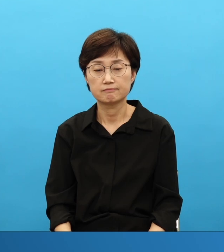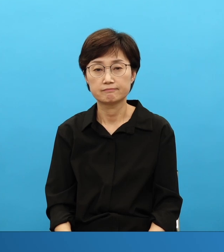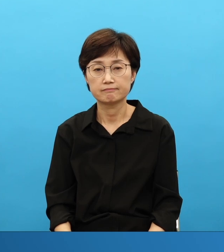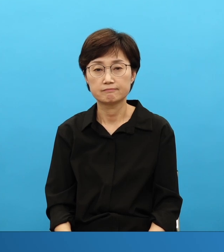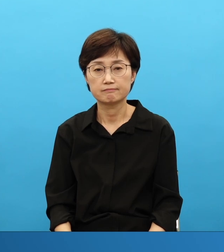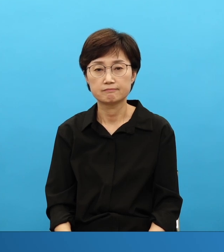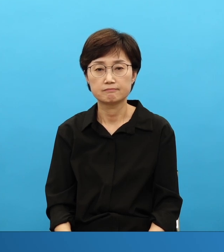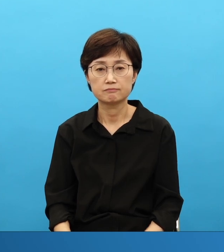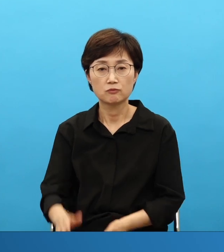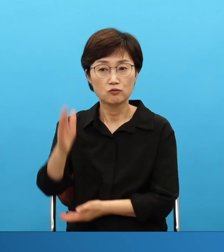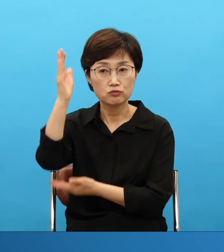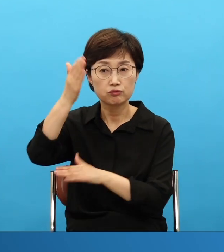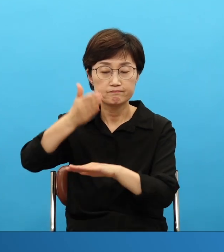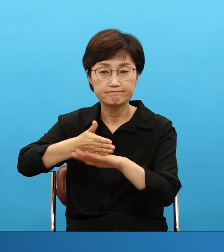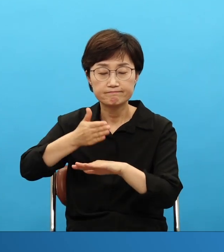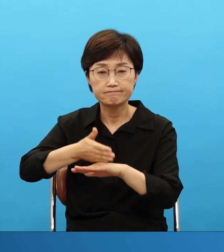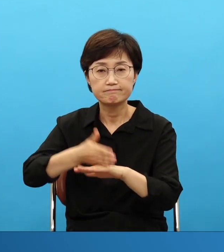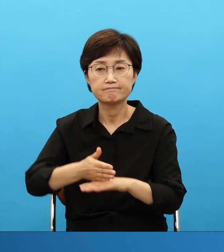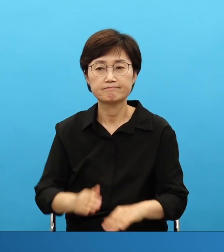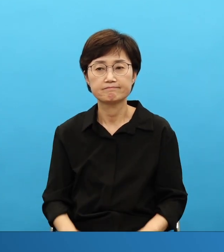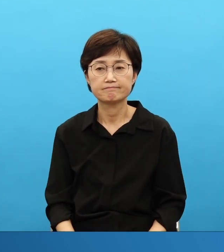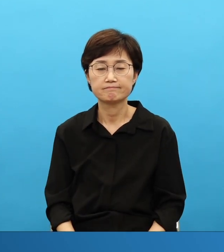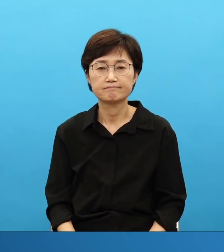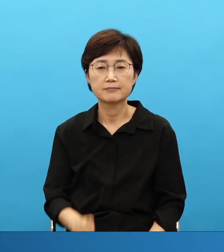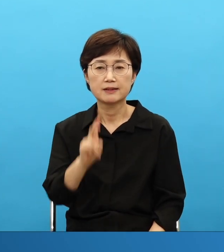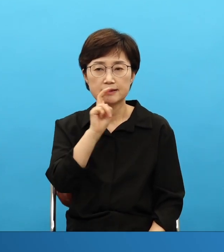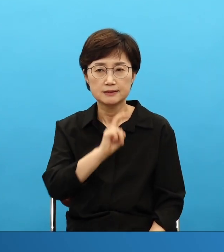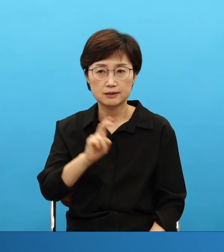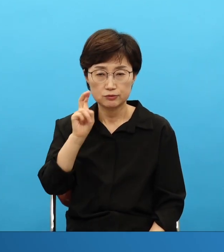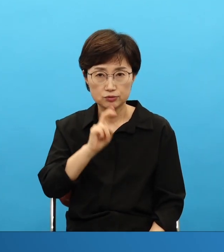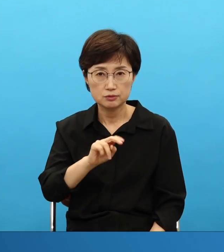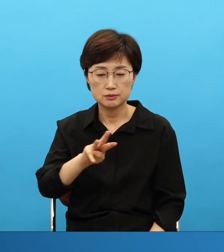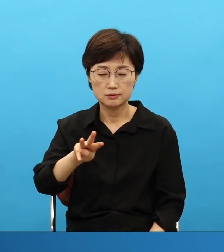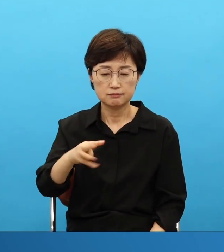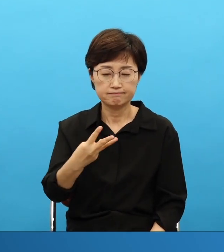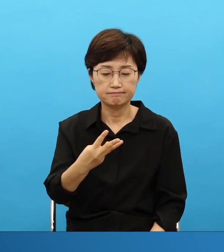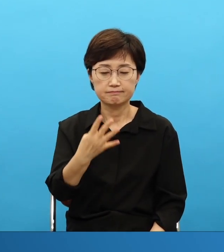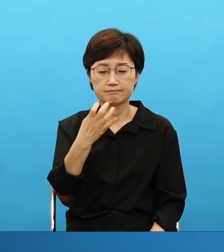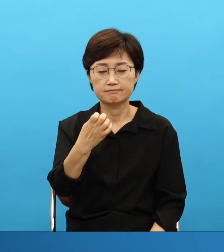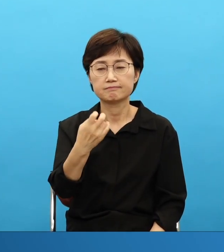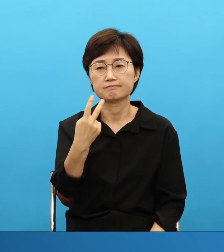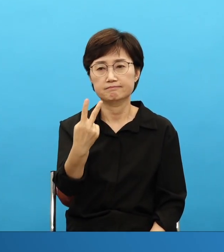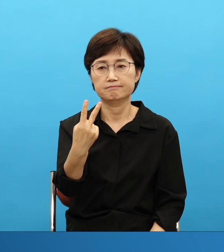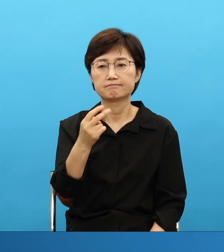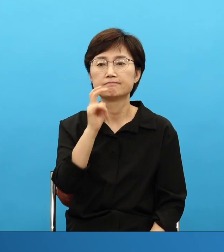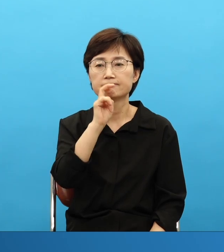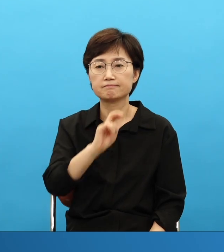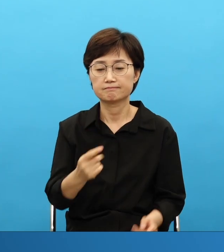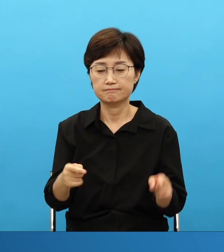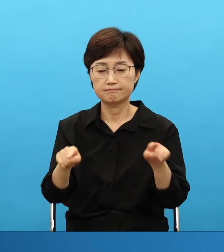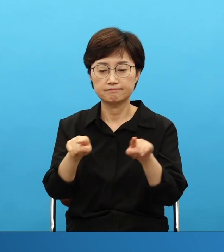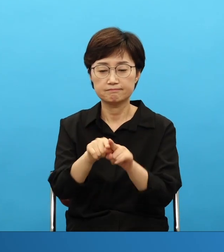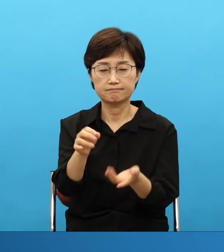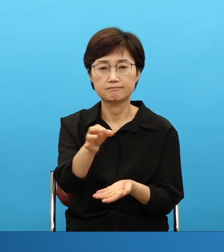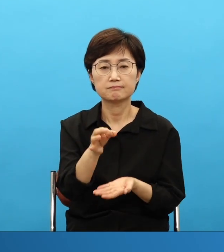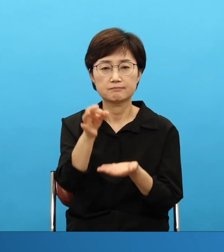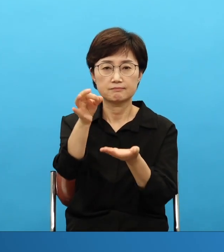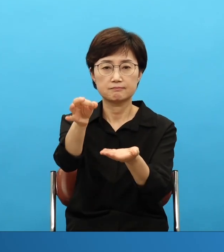말씀 감사합니다 찬송 32장을 찬양하면서 준비하신 예물을 드리겠습니다